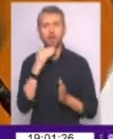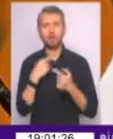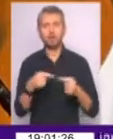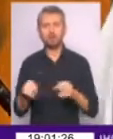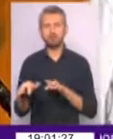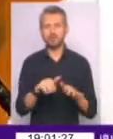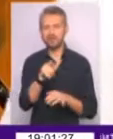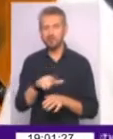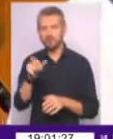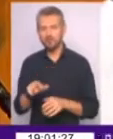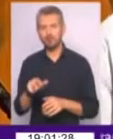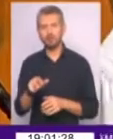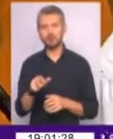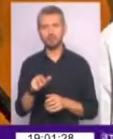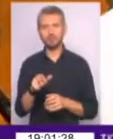діячів,